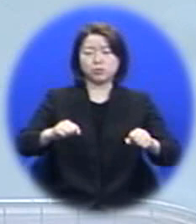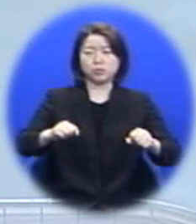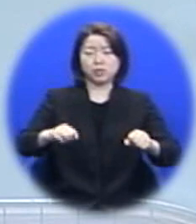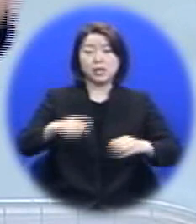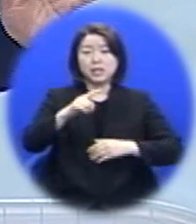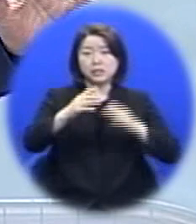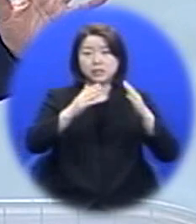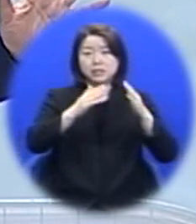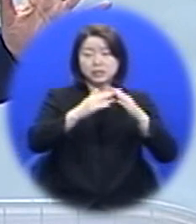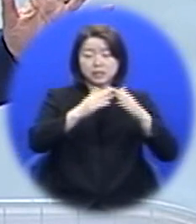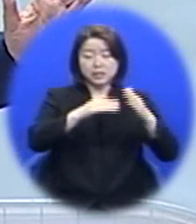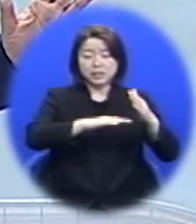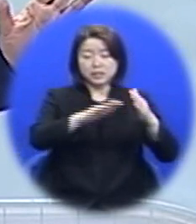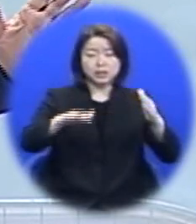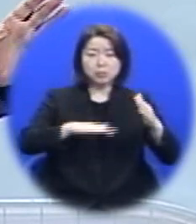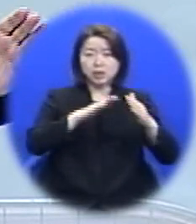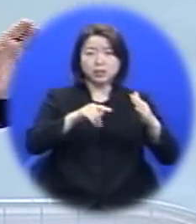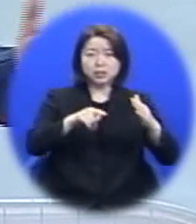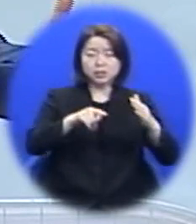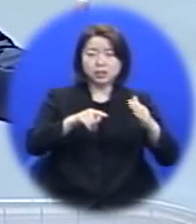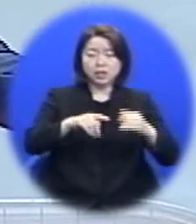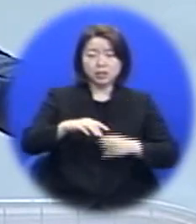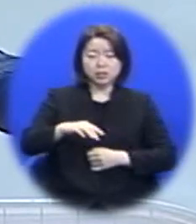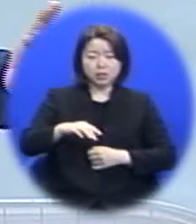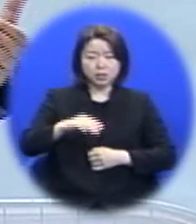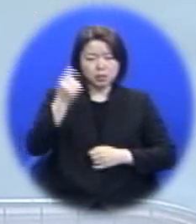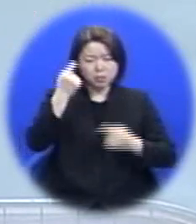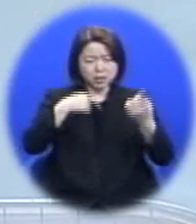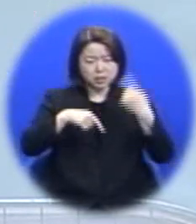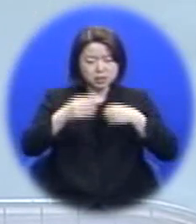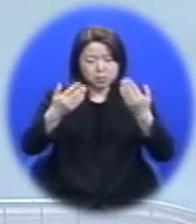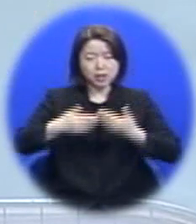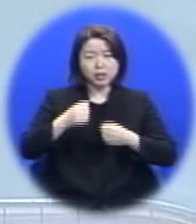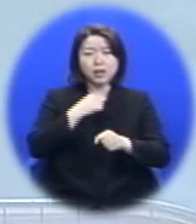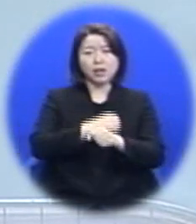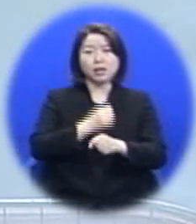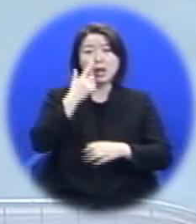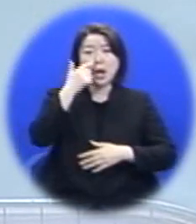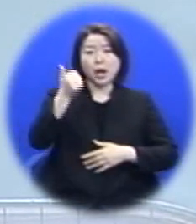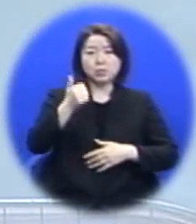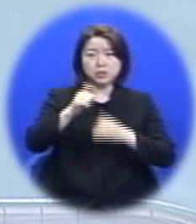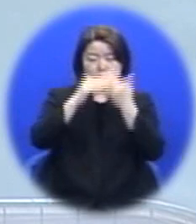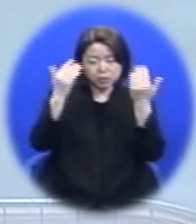아버지 일절 원망하지 않고 그 가족들 다 품어냅니다.